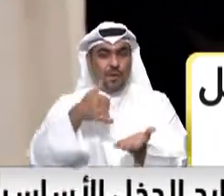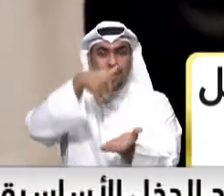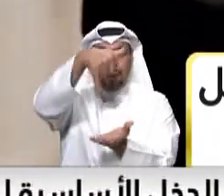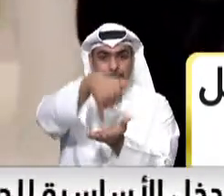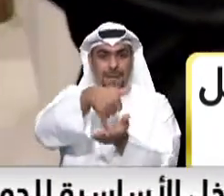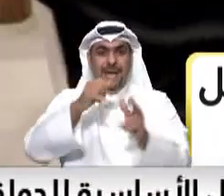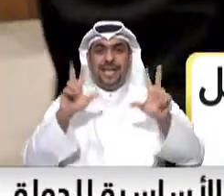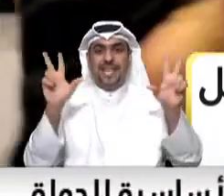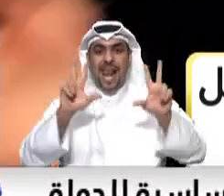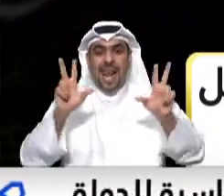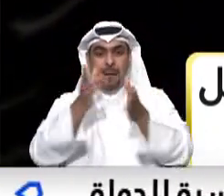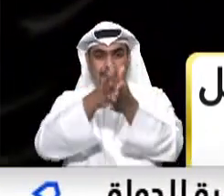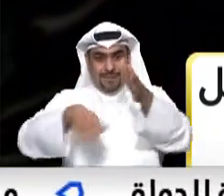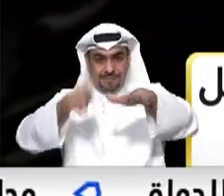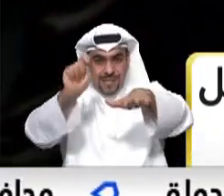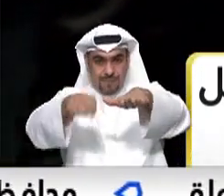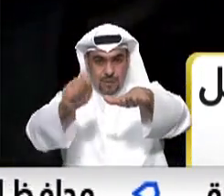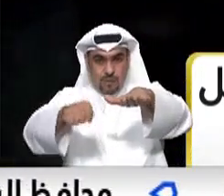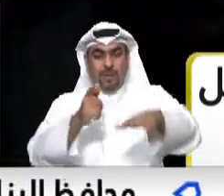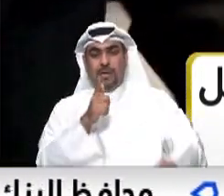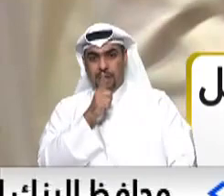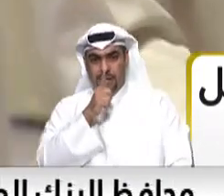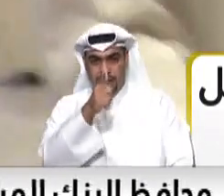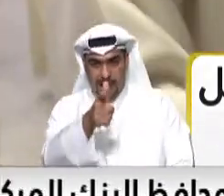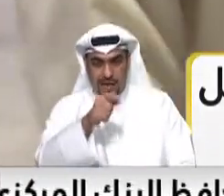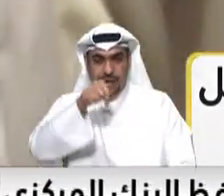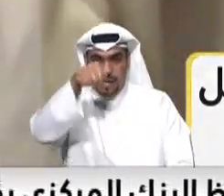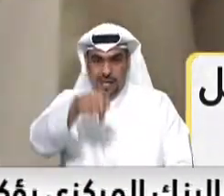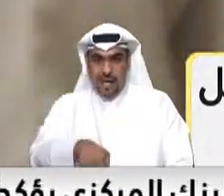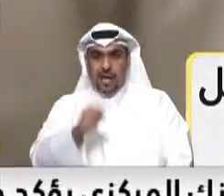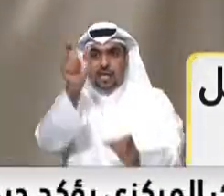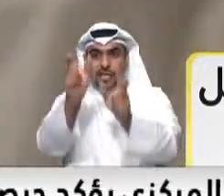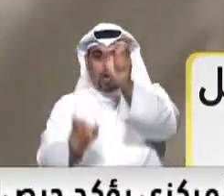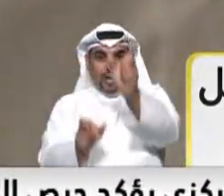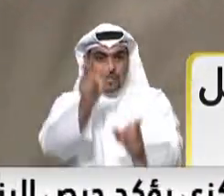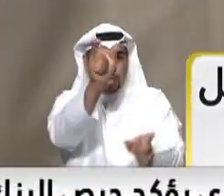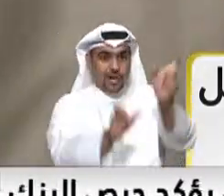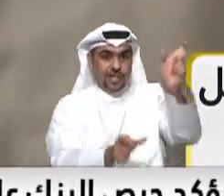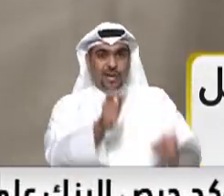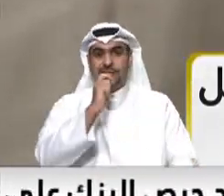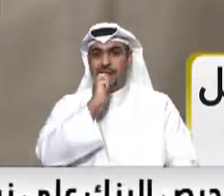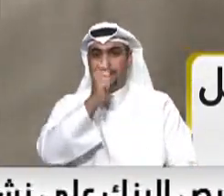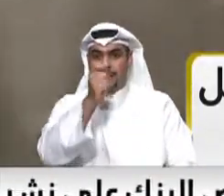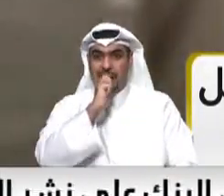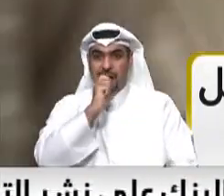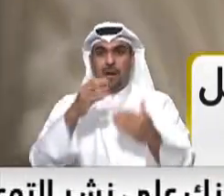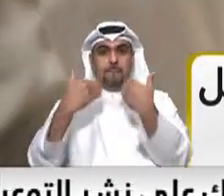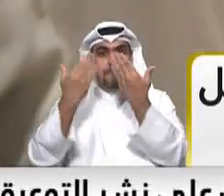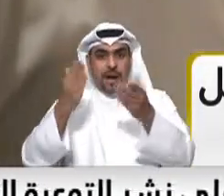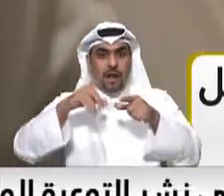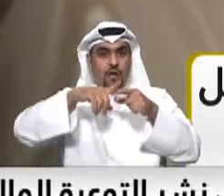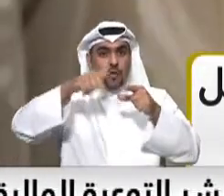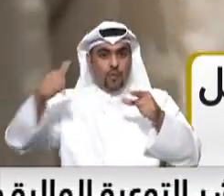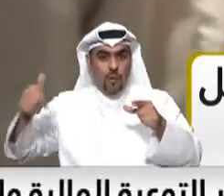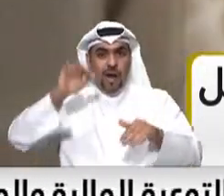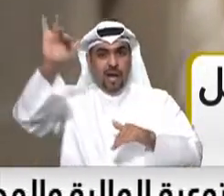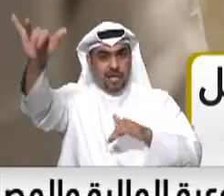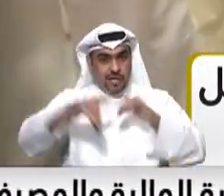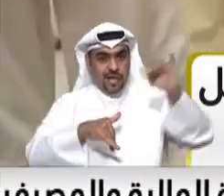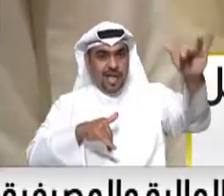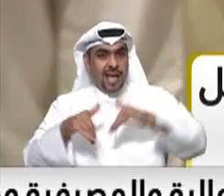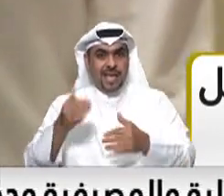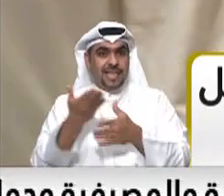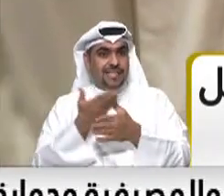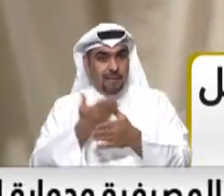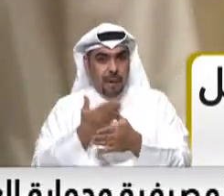المطيري ان الوزاره حريصه على استضافه عدد من الاعلاميين والصحفيين من جميع انحاء العالم لنقل الصوره